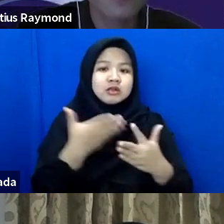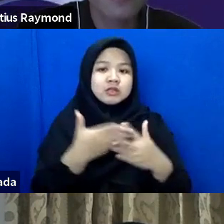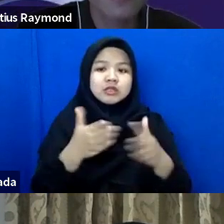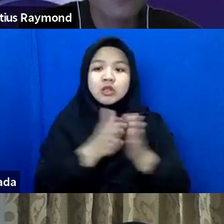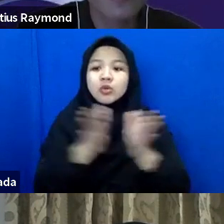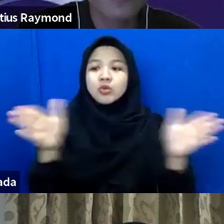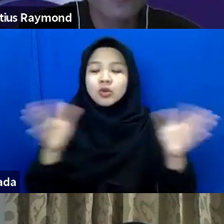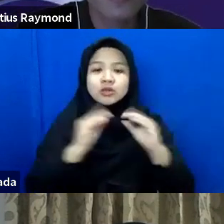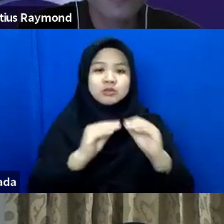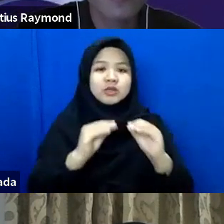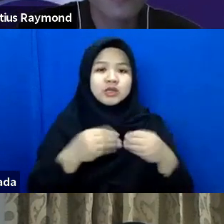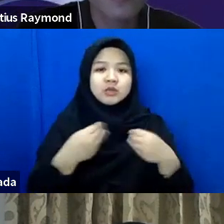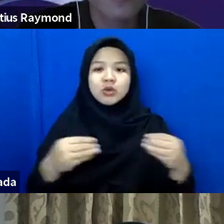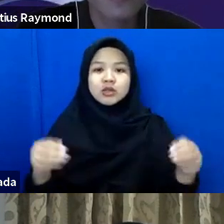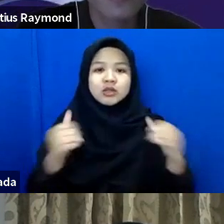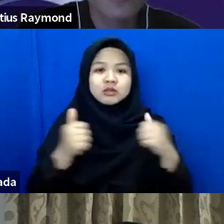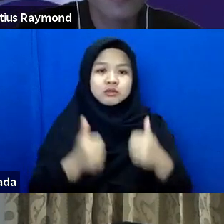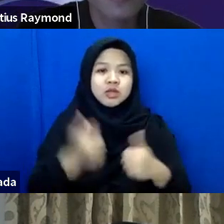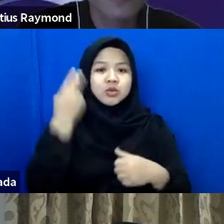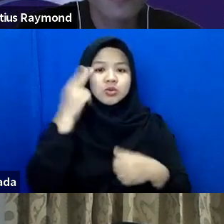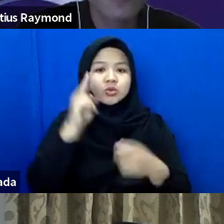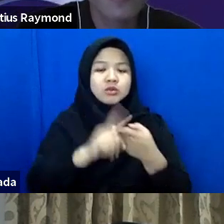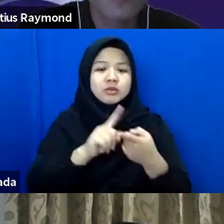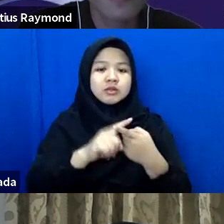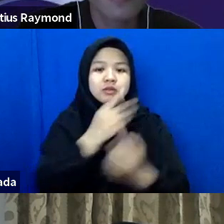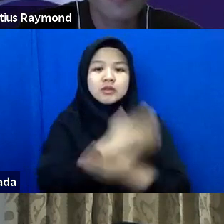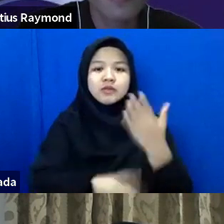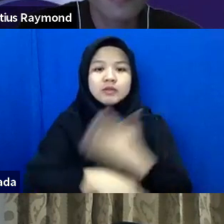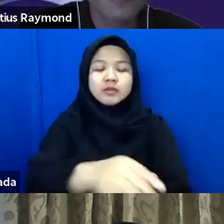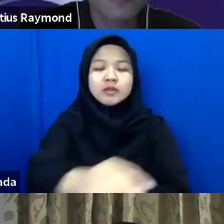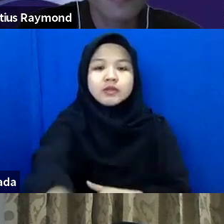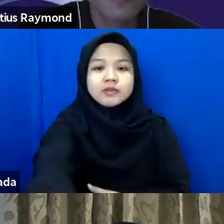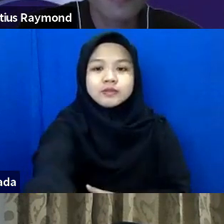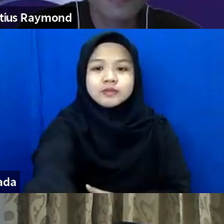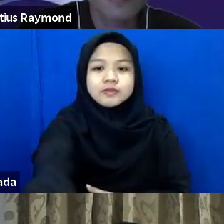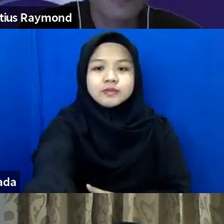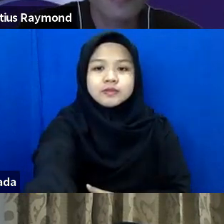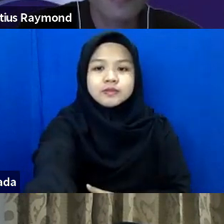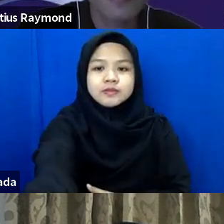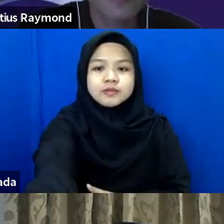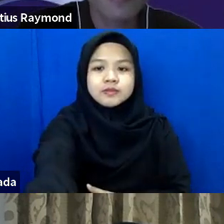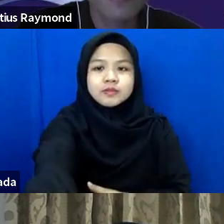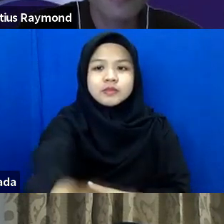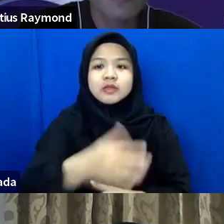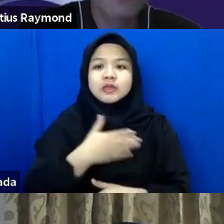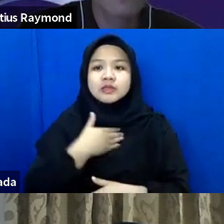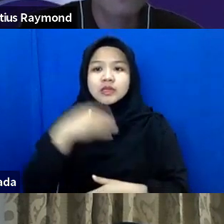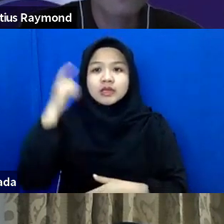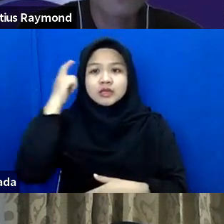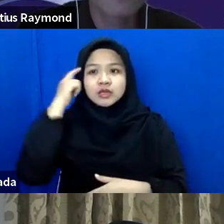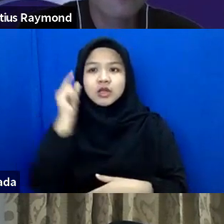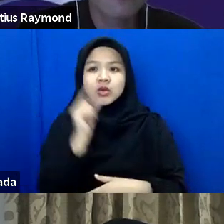luas pendidikan yang berkualitas bagi teman-teman difable dan saya kira